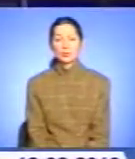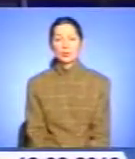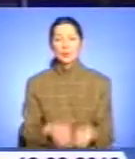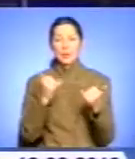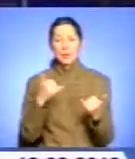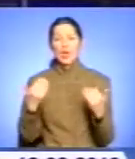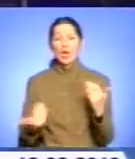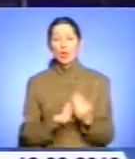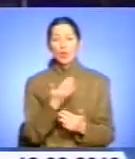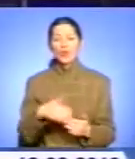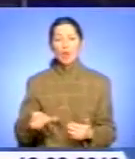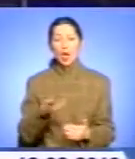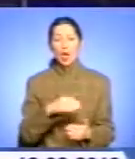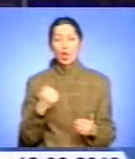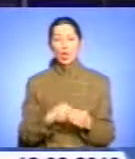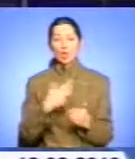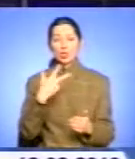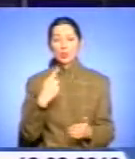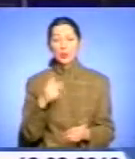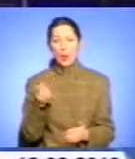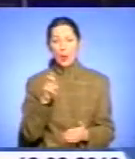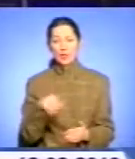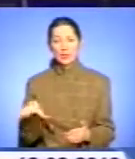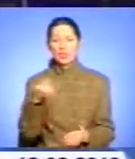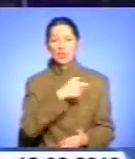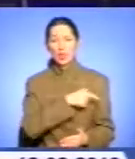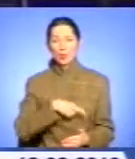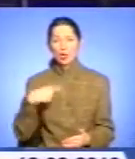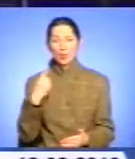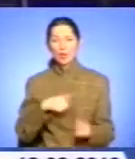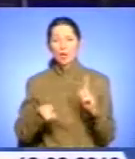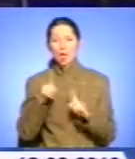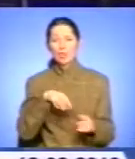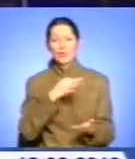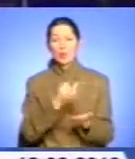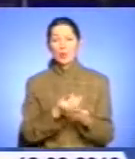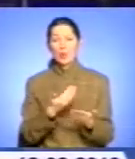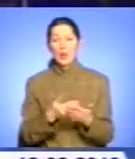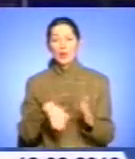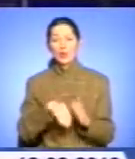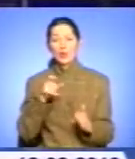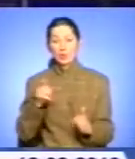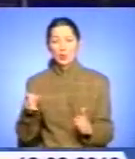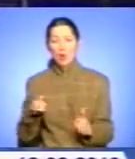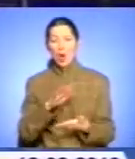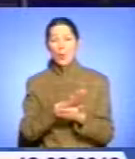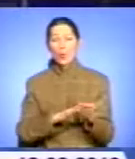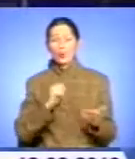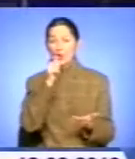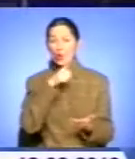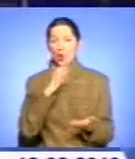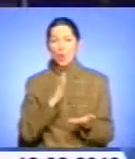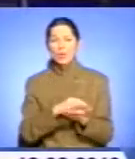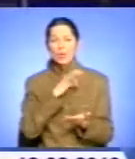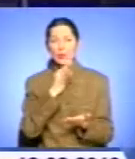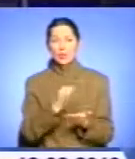тепер до новин краю. До 31 березня усі депутати обласної ради звітуватимуть перед виборцями. Упродовж року матимуть звіт